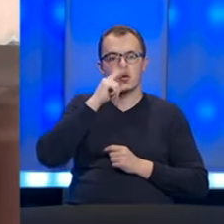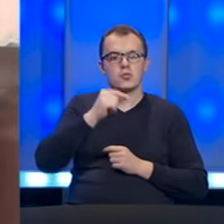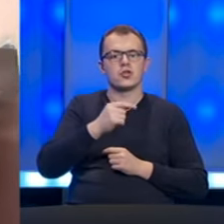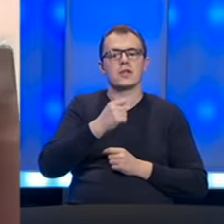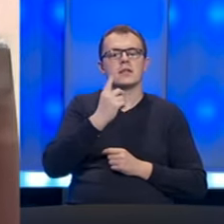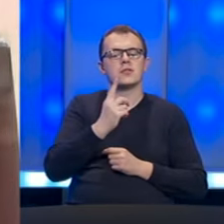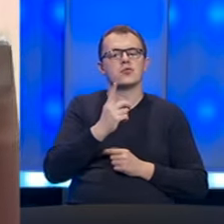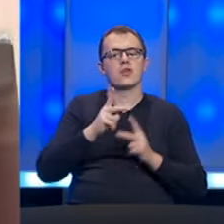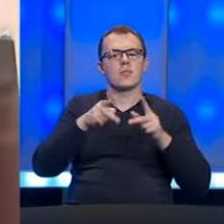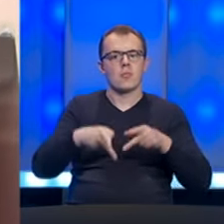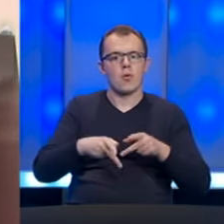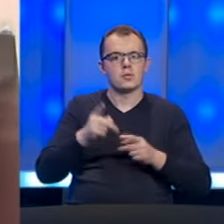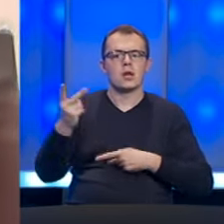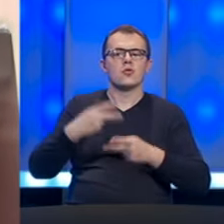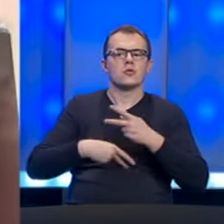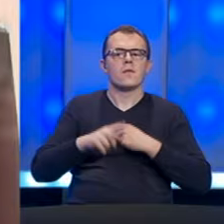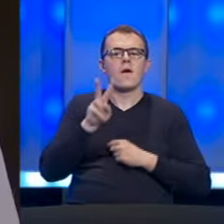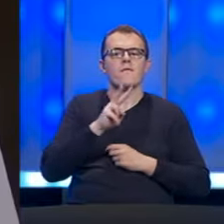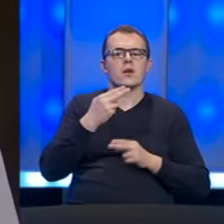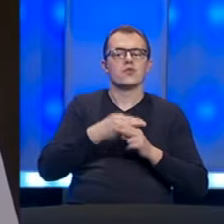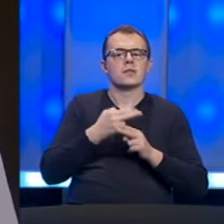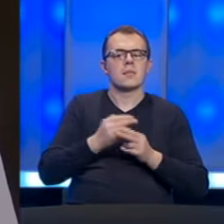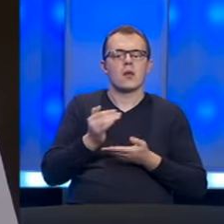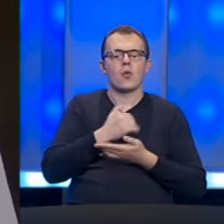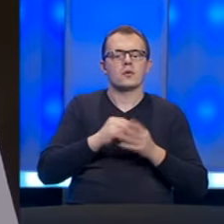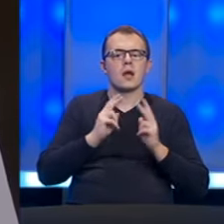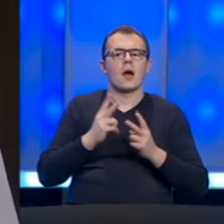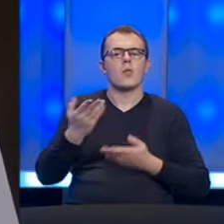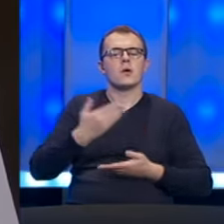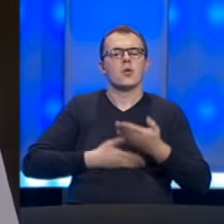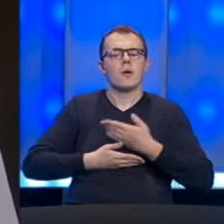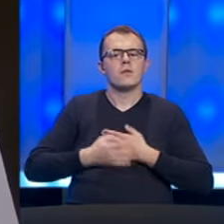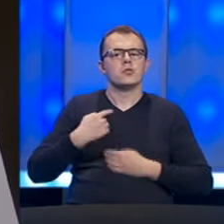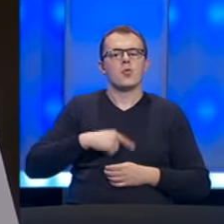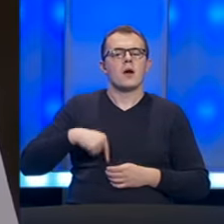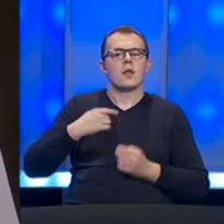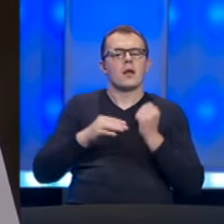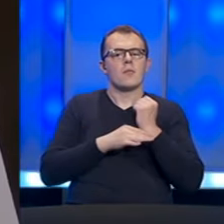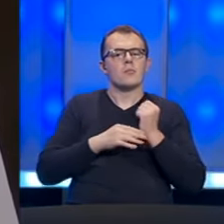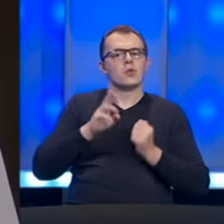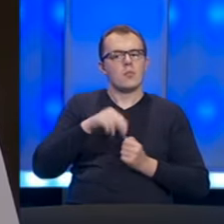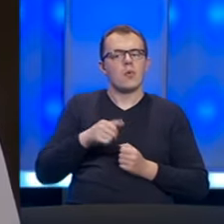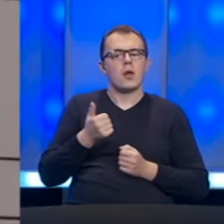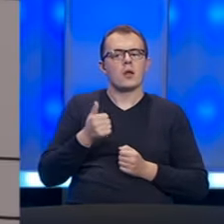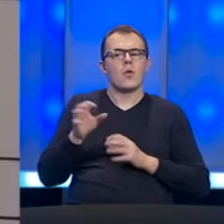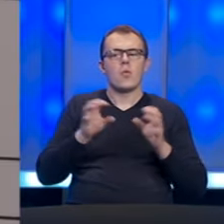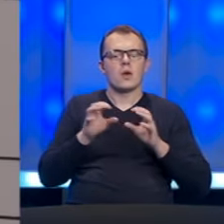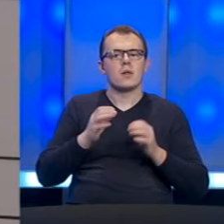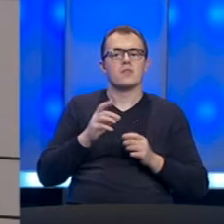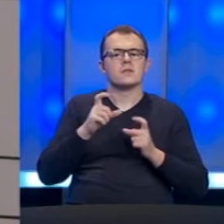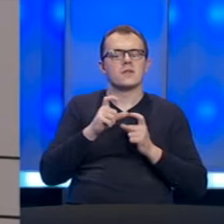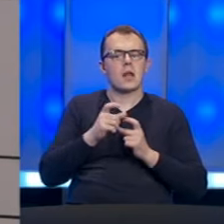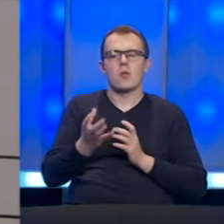Istočni Mostar dostavljeni su vaučeri sa imenima korisnika kako bi dobivaoci humanitarne pomoći mogli u radnjama Swiss Lion